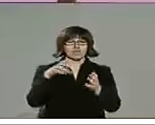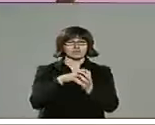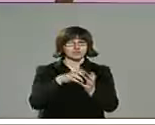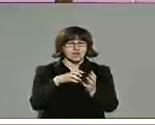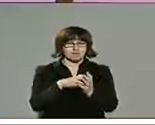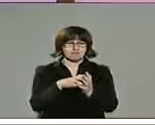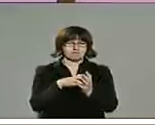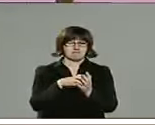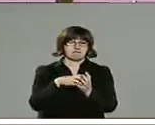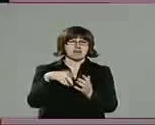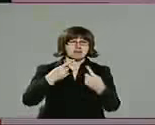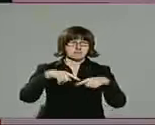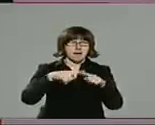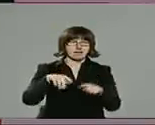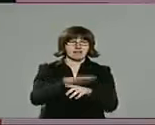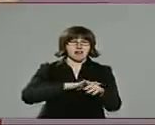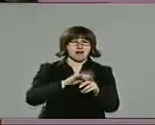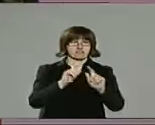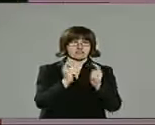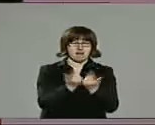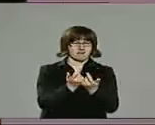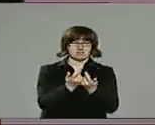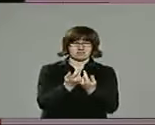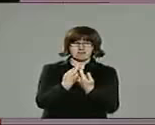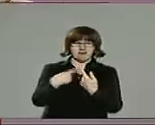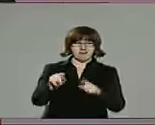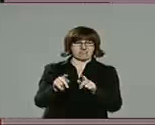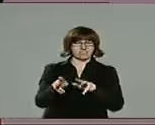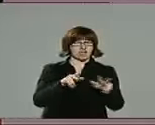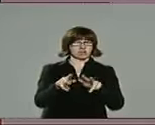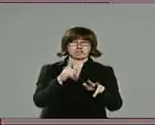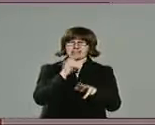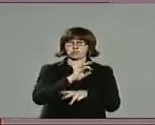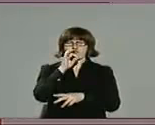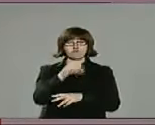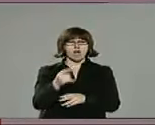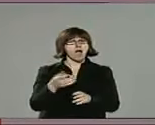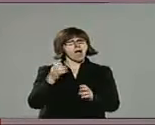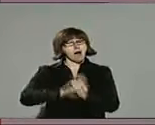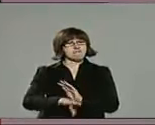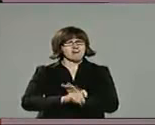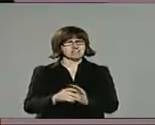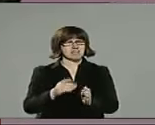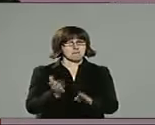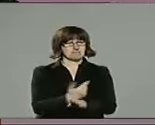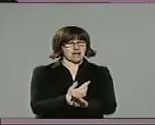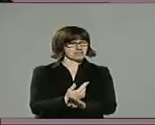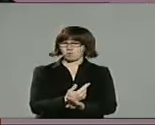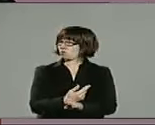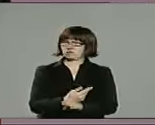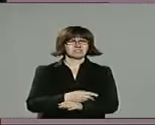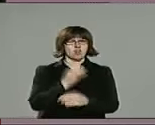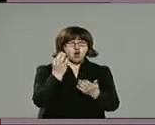Städte, Gemeinden, Landkreise, das sind noch was anderes als eine Organisationsform für Abwasserbeseitigung. Das sind Orte der